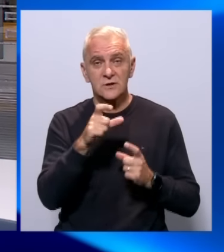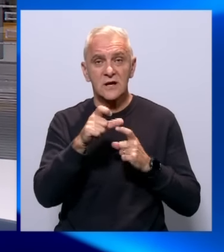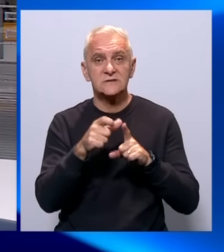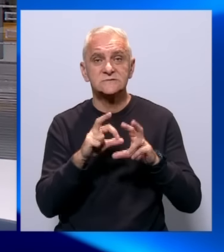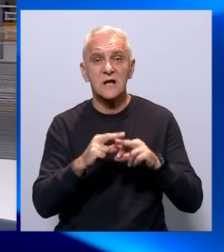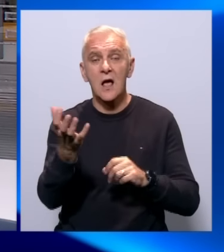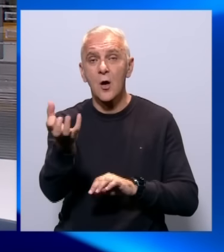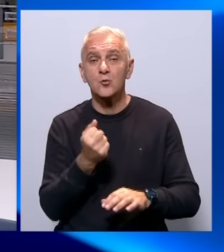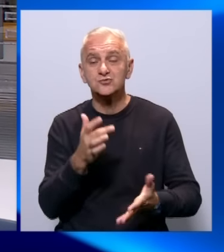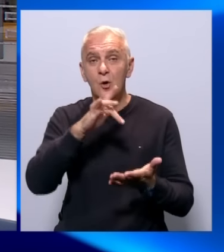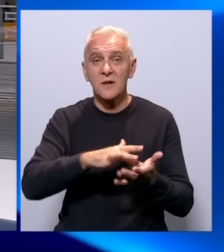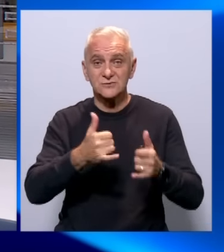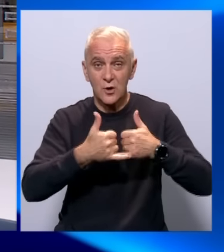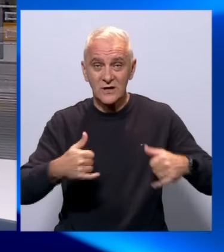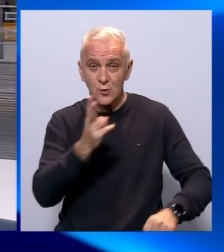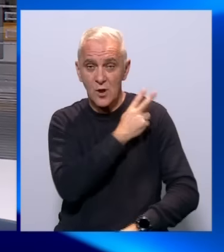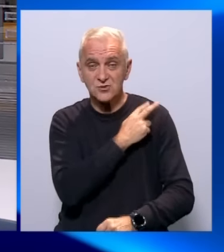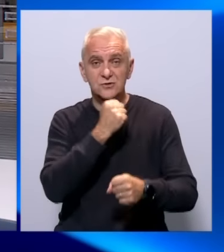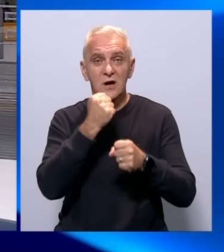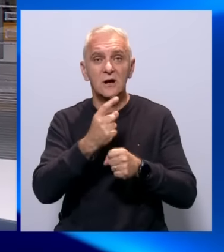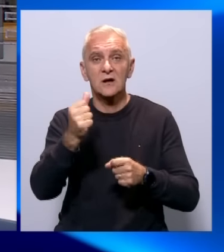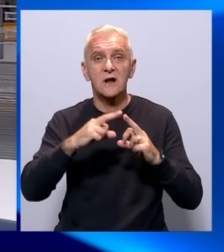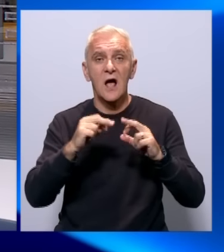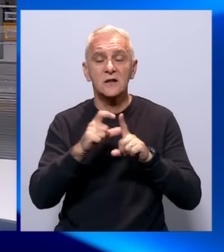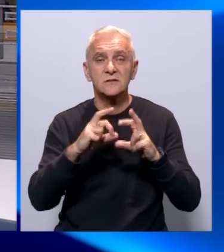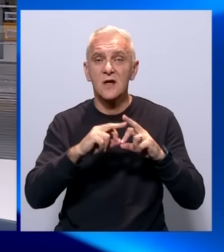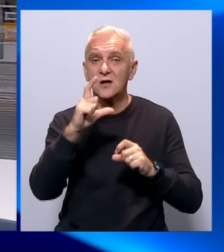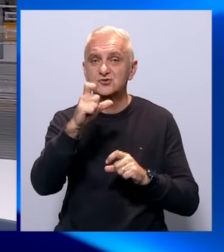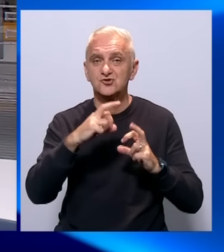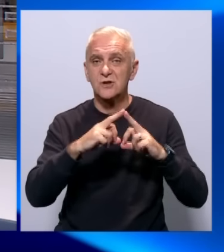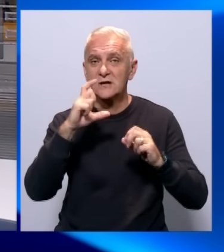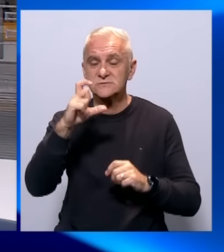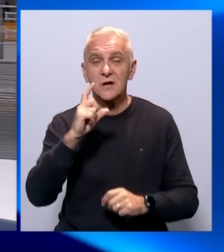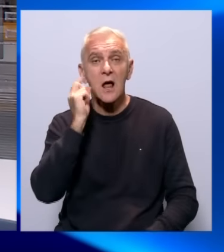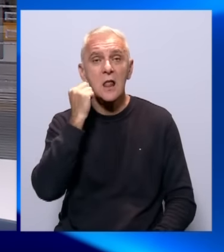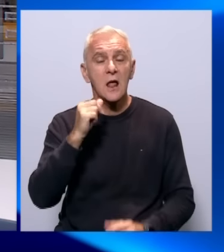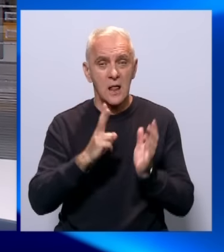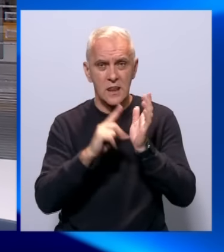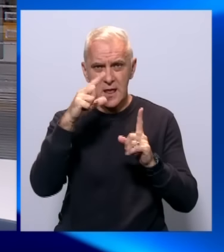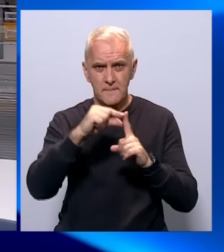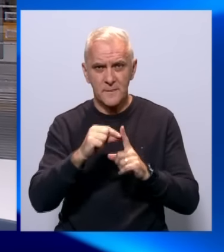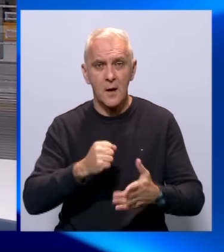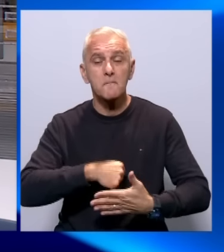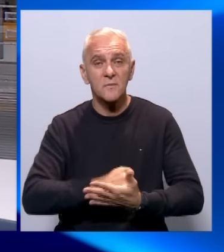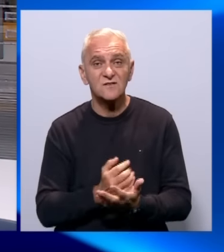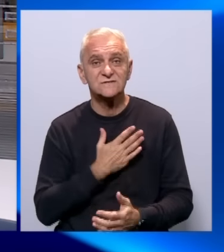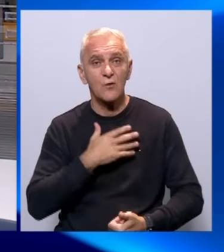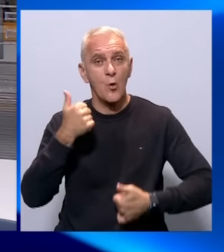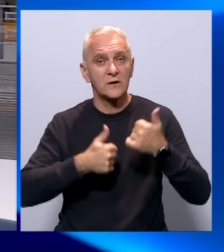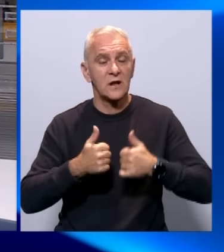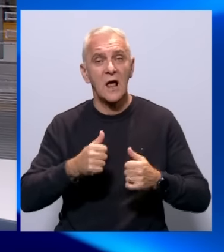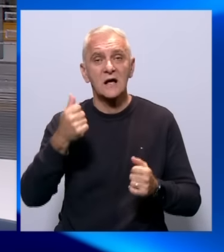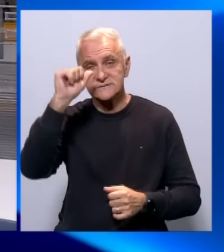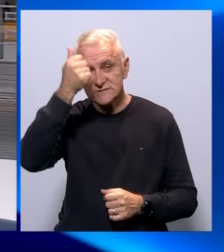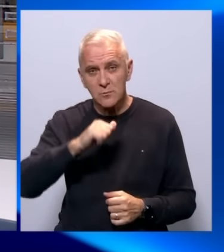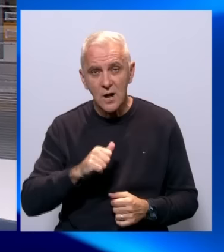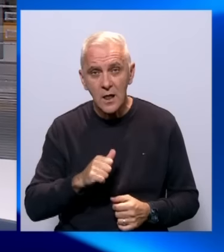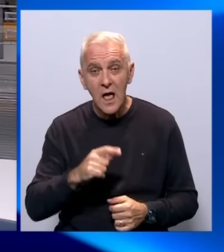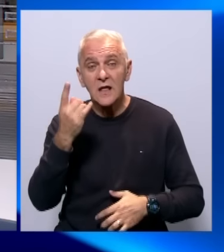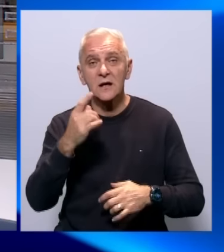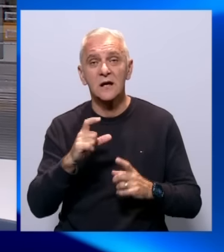12 godina SDA uzela mjesto gradonačelnika u Gradačcu. Narod i Pravda potvrdili su svog kandidata u Srebreniku kao